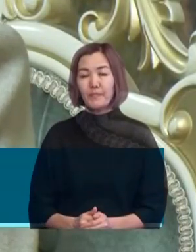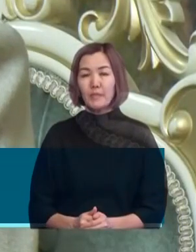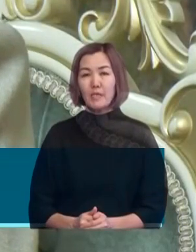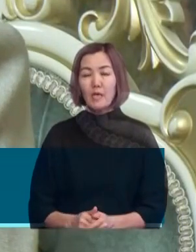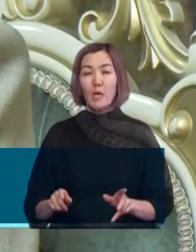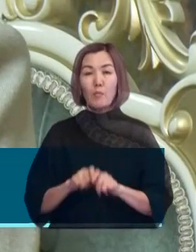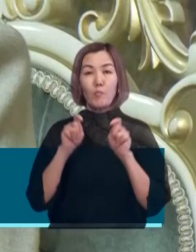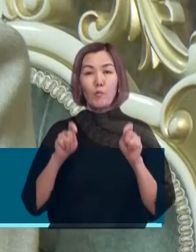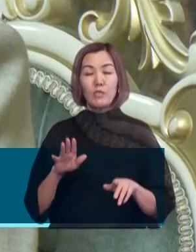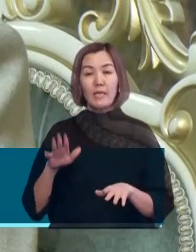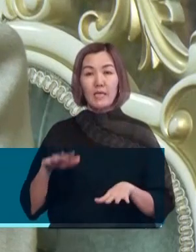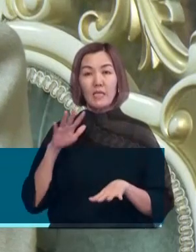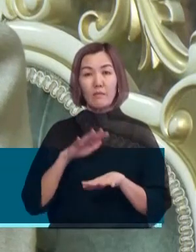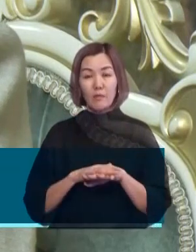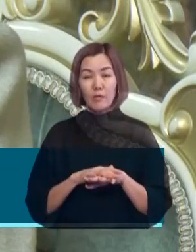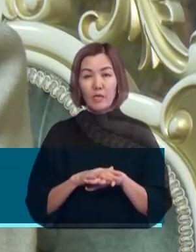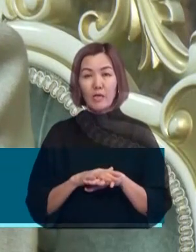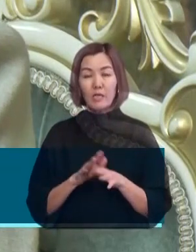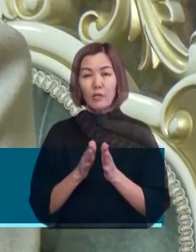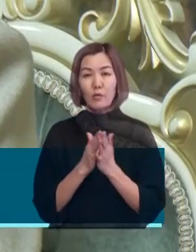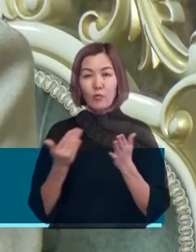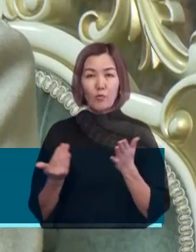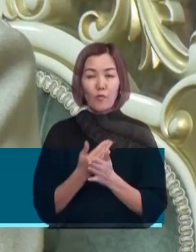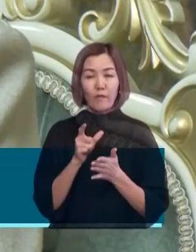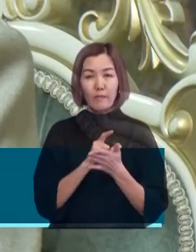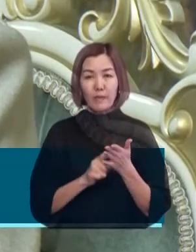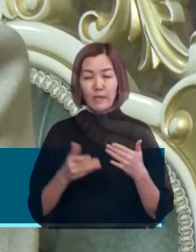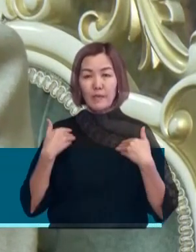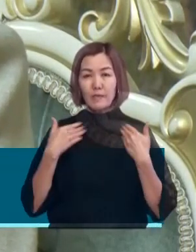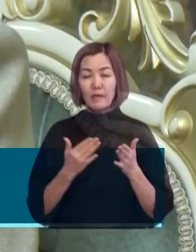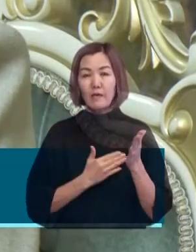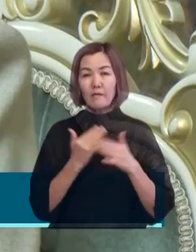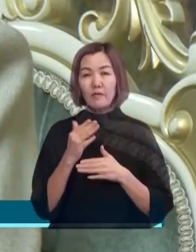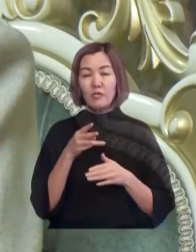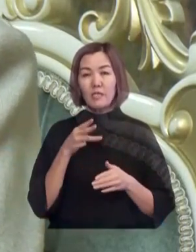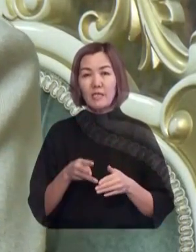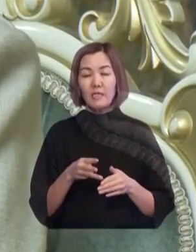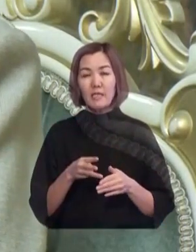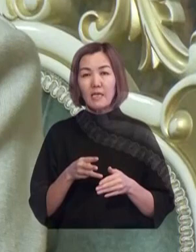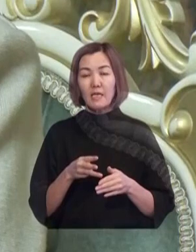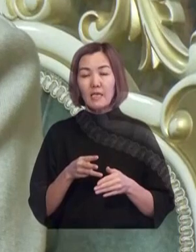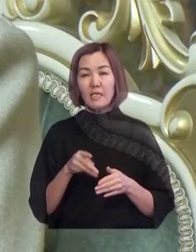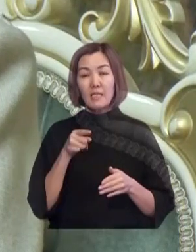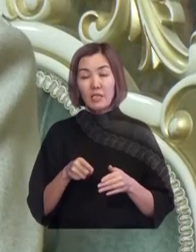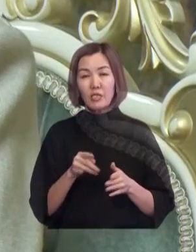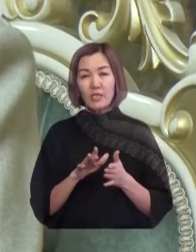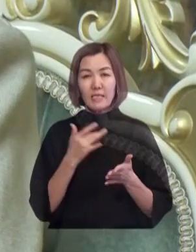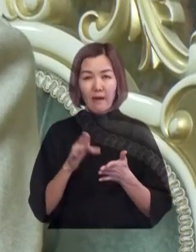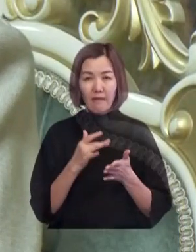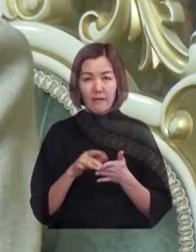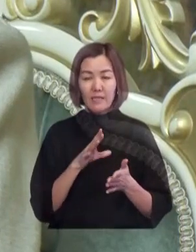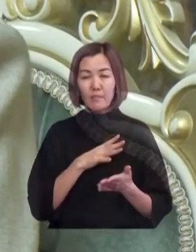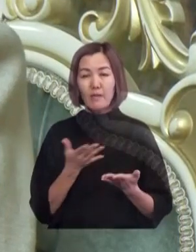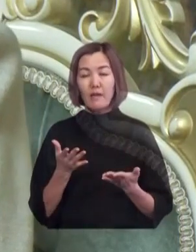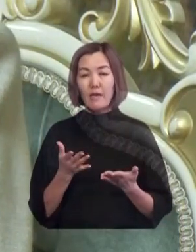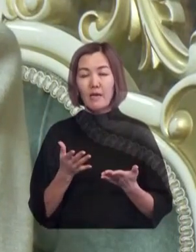После открытия фонда мы выпустили сборник его стихотворений, который насчитывает свыше 1000 страниц. В него вошли 97% произведений